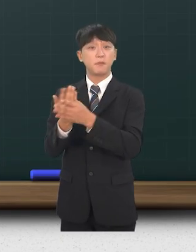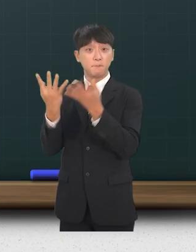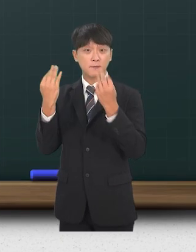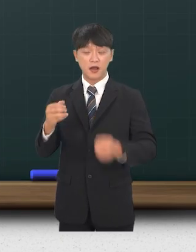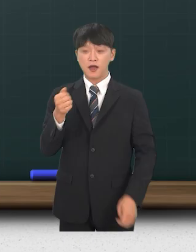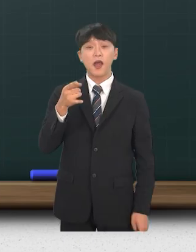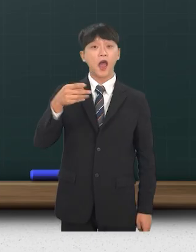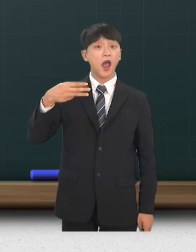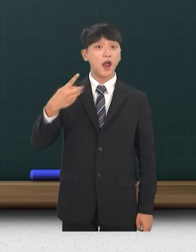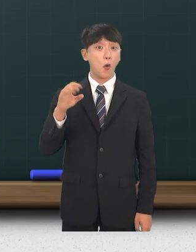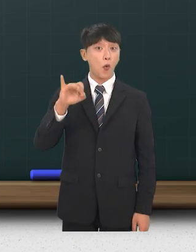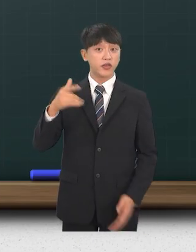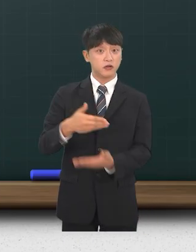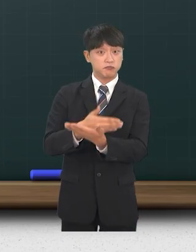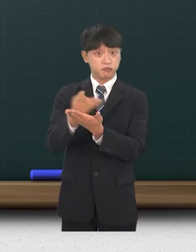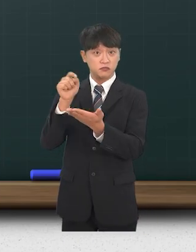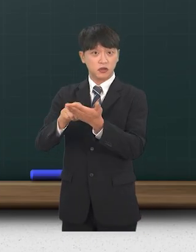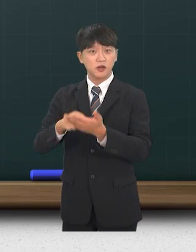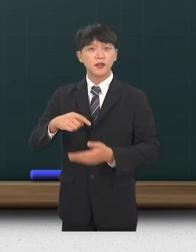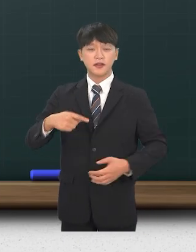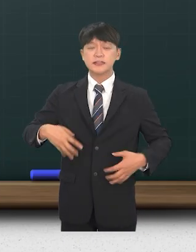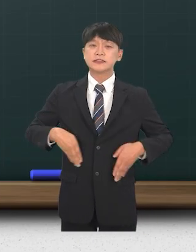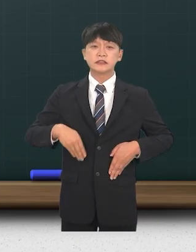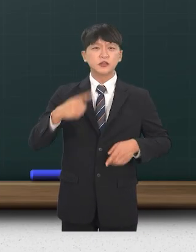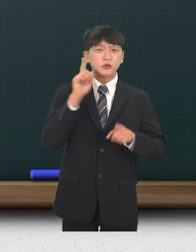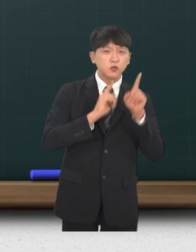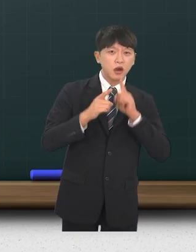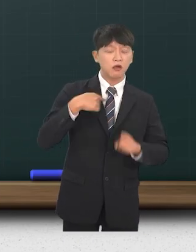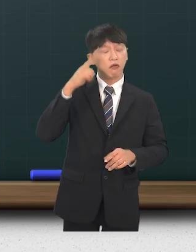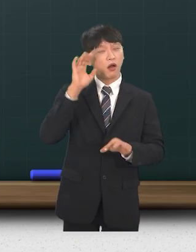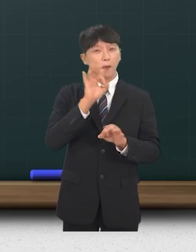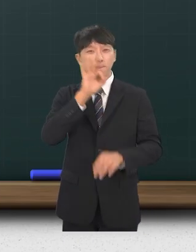헤로인 등 아편류의 마약은 신장 손상, 혼수 상태,